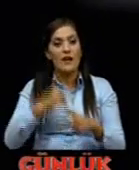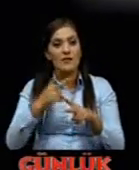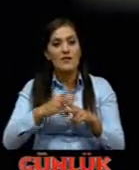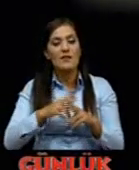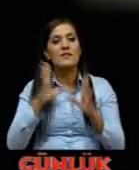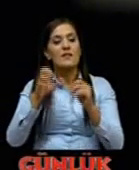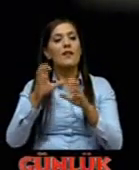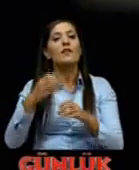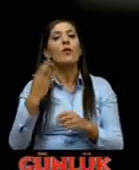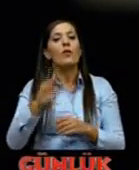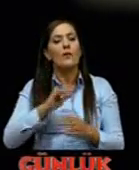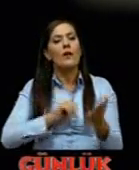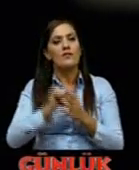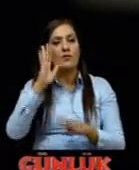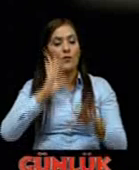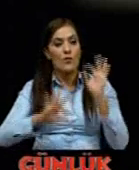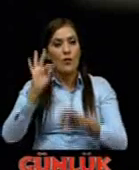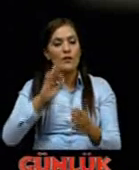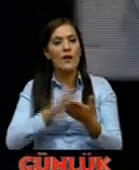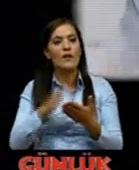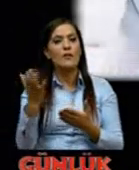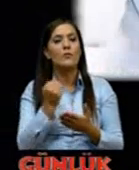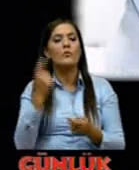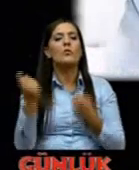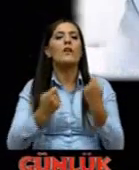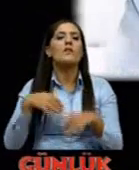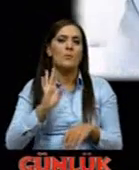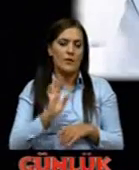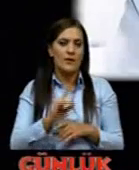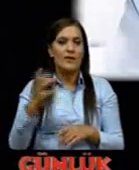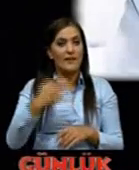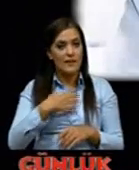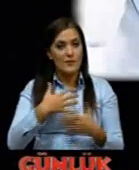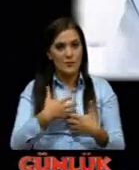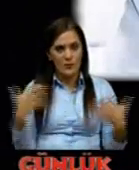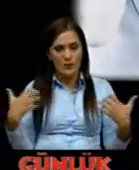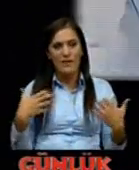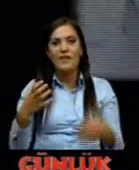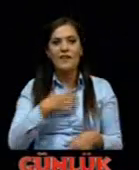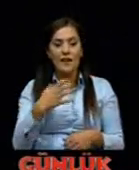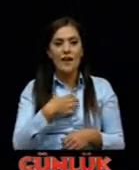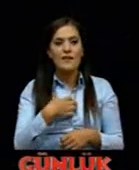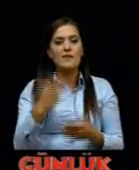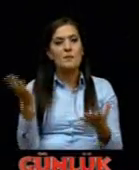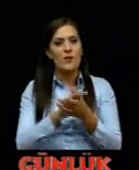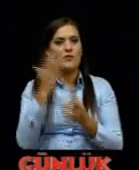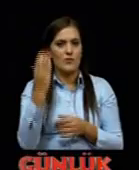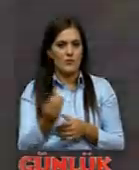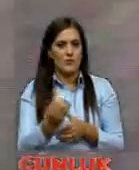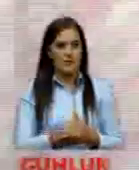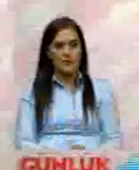ve saldırgan olmayın. Her şeyin kontrolünü elinizde tutmaya uğraşmayın. Kendinize güvenin ve kendinizle barışık